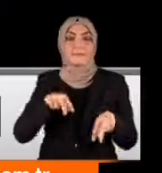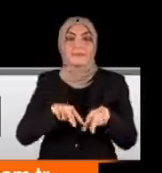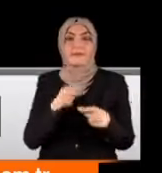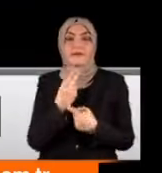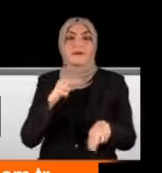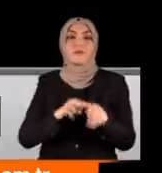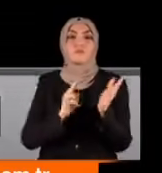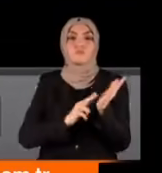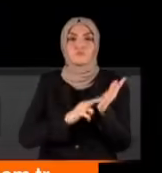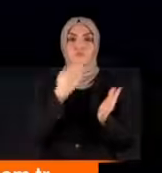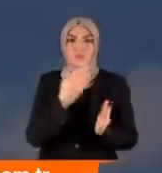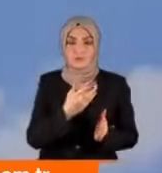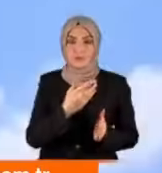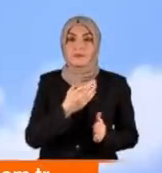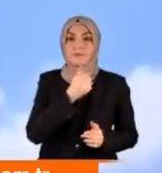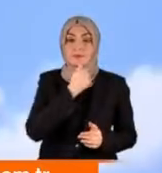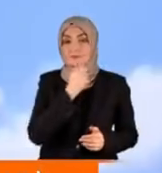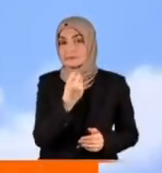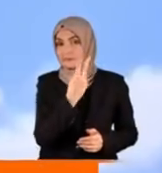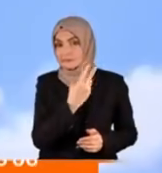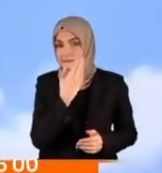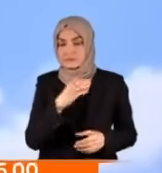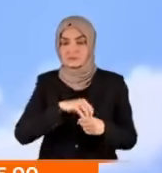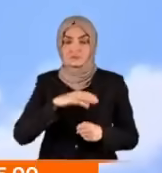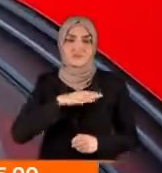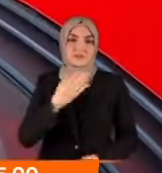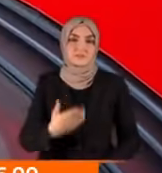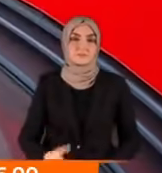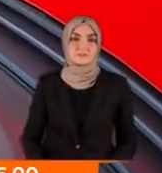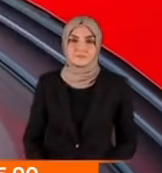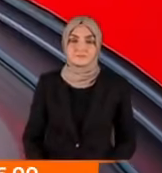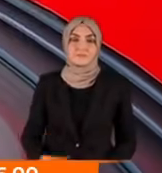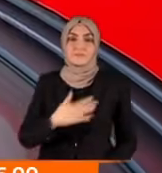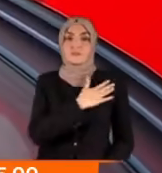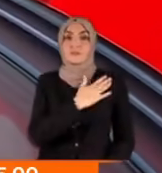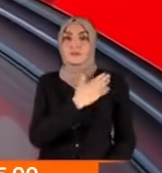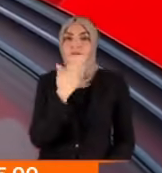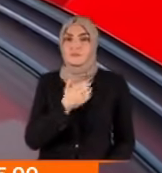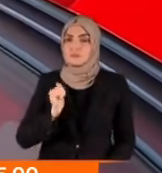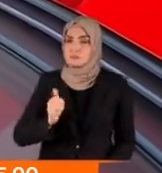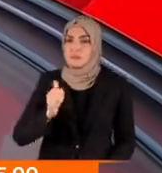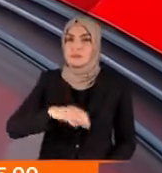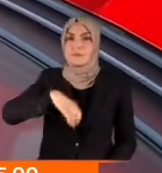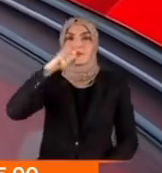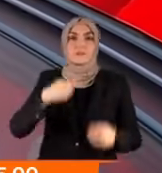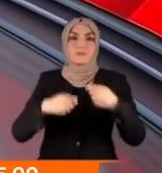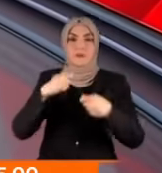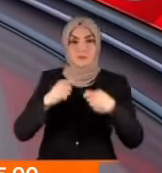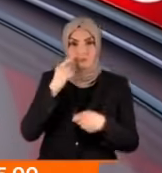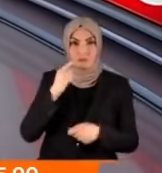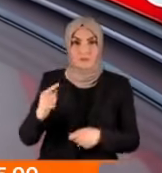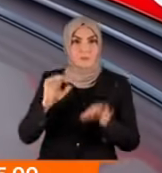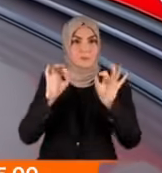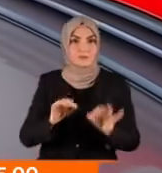sarı bal yıldırımkaya ve Aykut Erdoğdu da bulunuyor CHP'nin günlerdir Merkez Bankası üzerinden